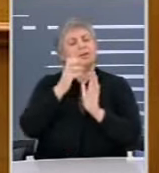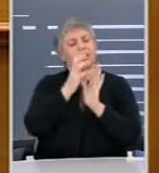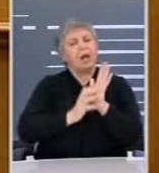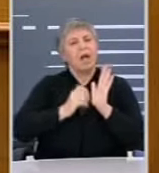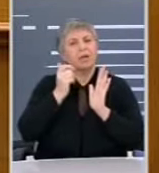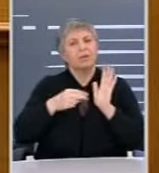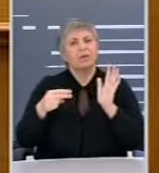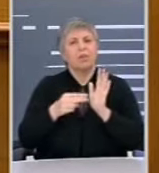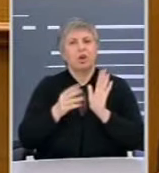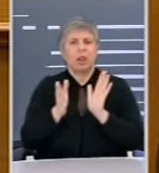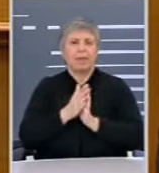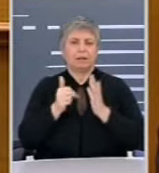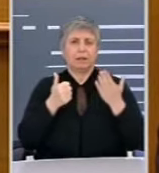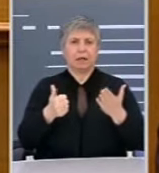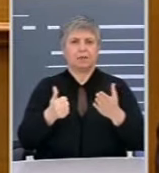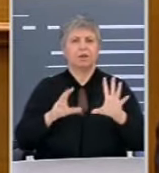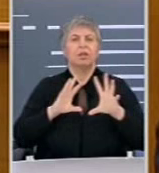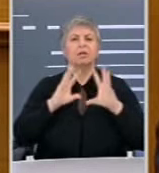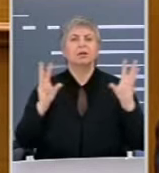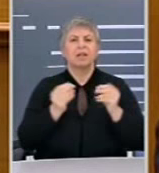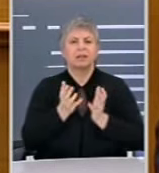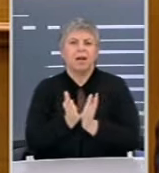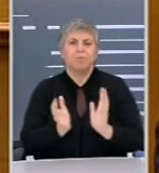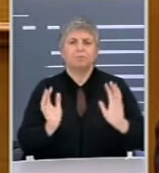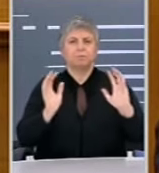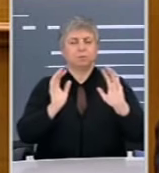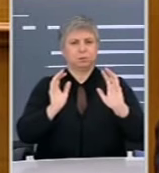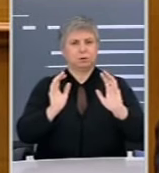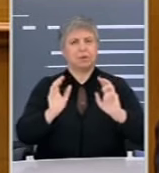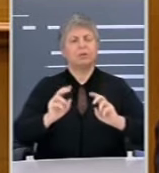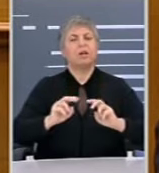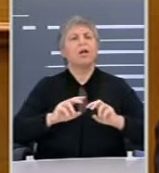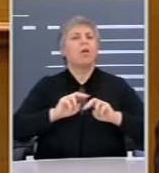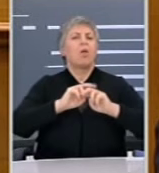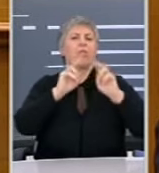διεθνούς αμνηστείας αν διαβάσει κανείς προσεκτικά την